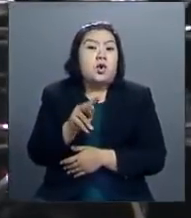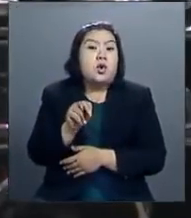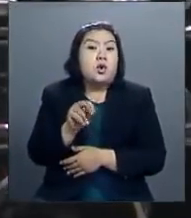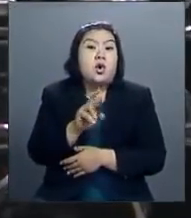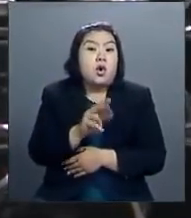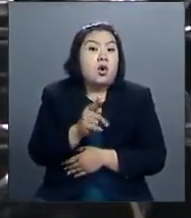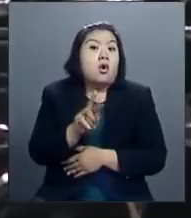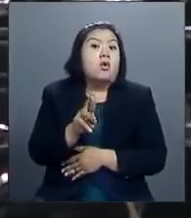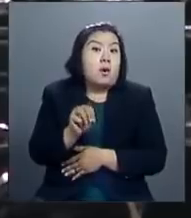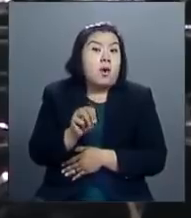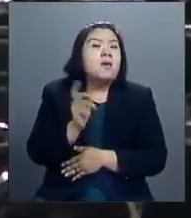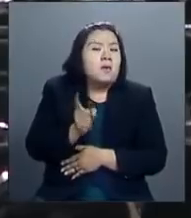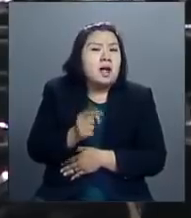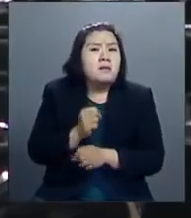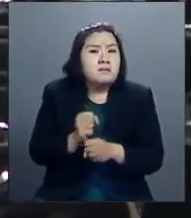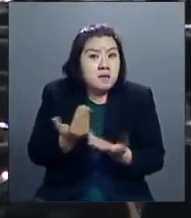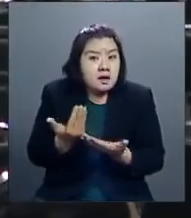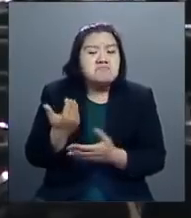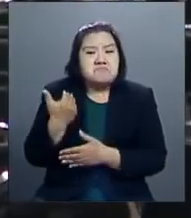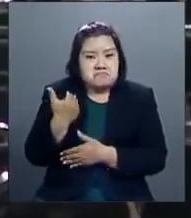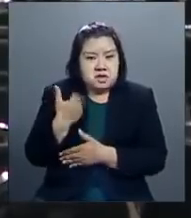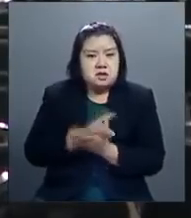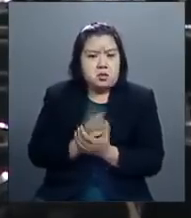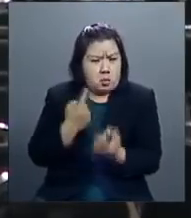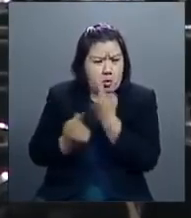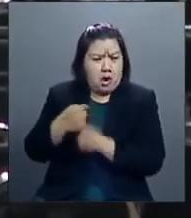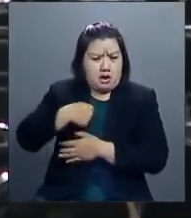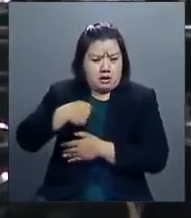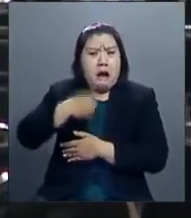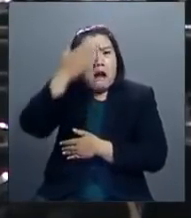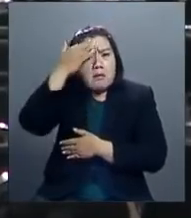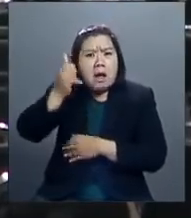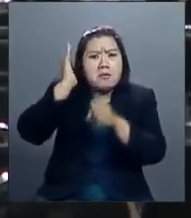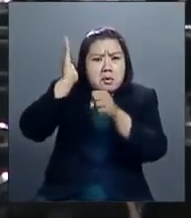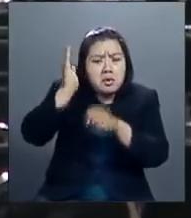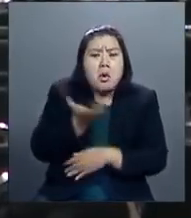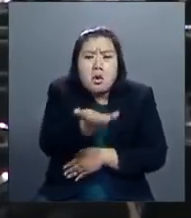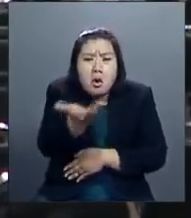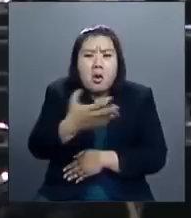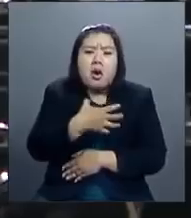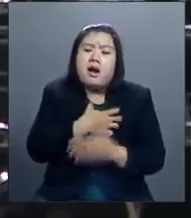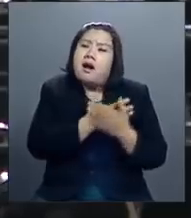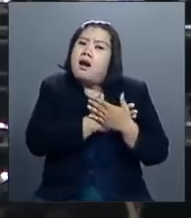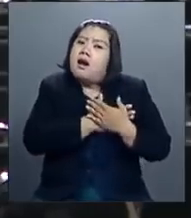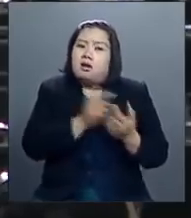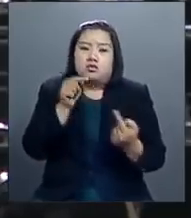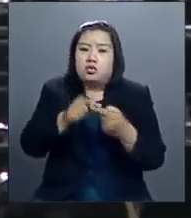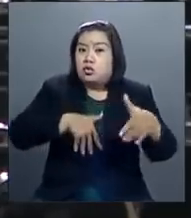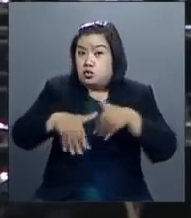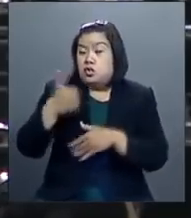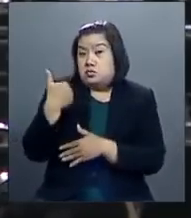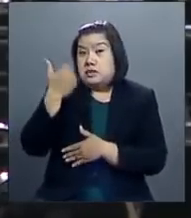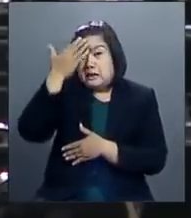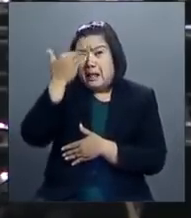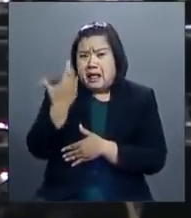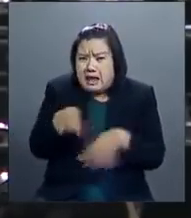คะว่าอาจจะถูกข้อครหาค่ะว่าเป็นการเดินสายหาเสียงเพื่อขอคะแนนความนิยมจากประชาชนในช่วงโค้งสุดท้าย